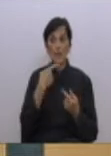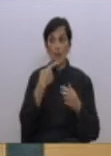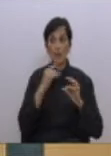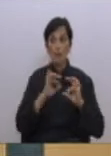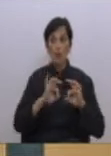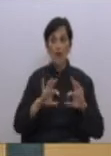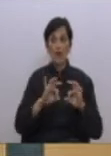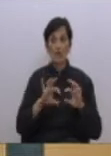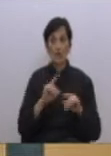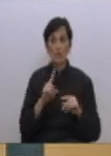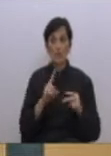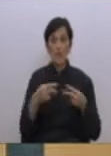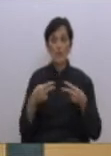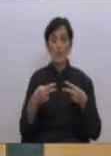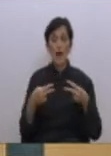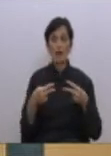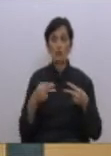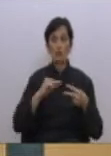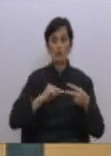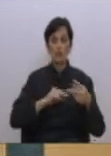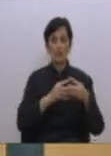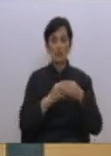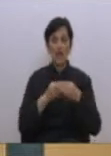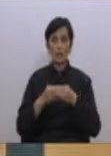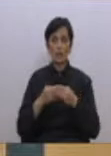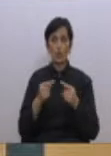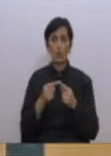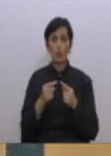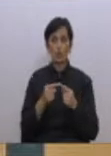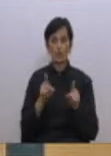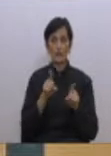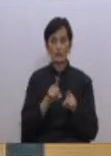მოგეხსენებათ პარტნიორებთან თანამშრომლობის კუთხით ასევე